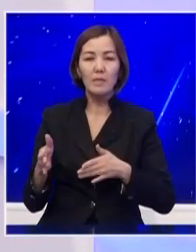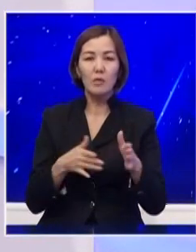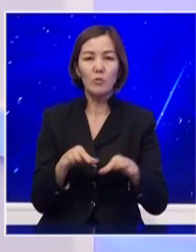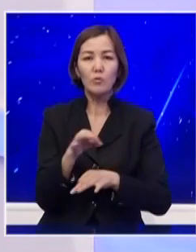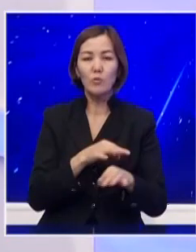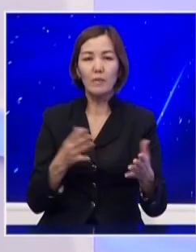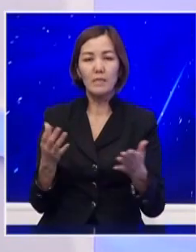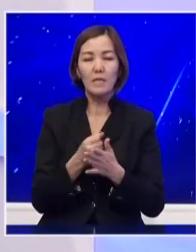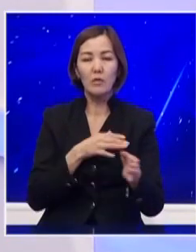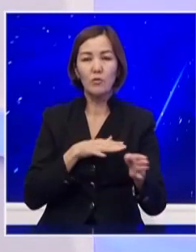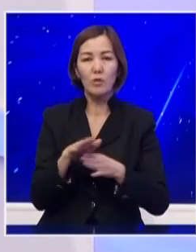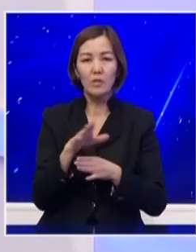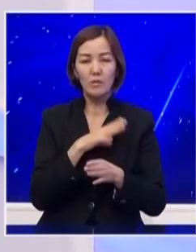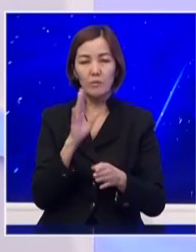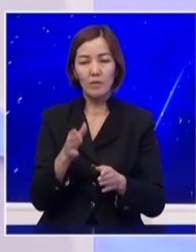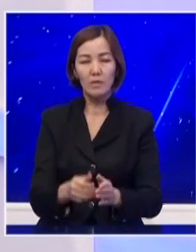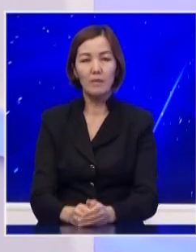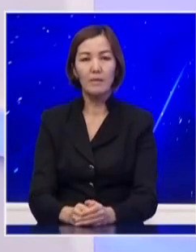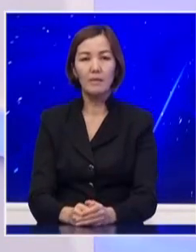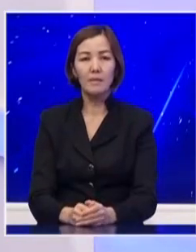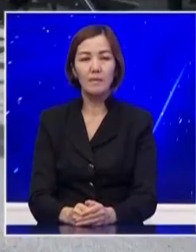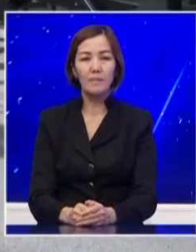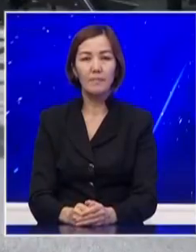жобасын сәтті жүзеге асырып жатыр.